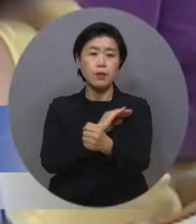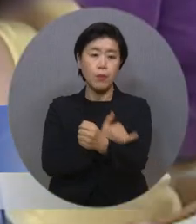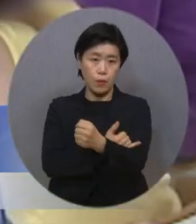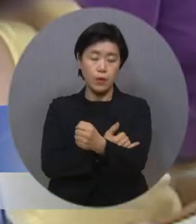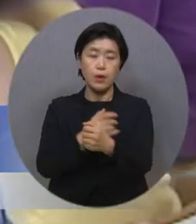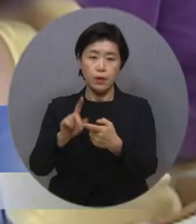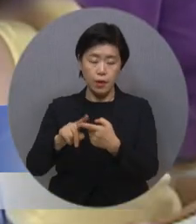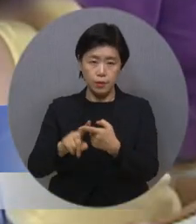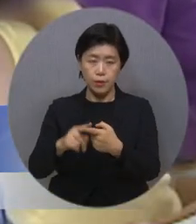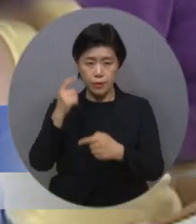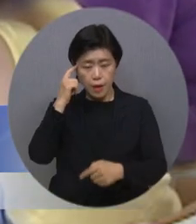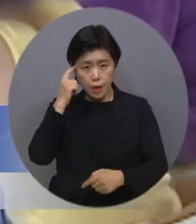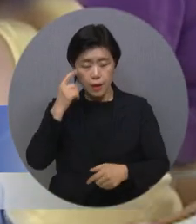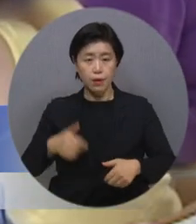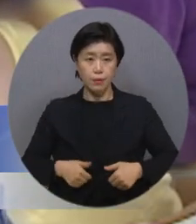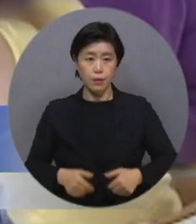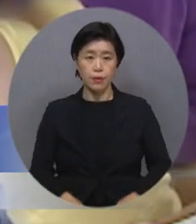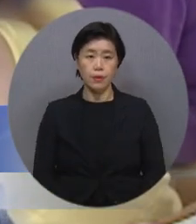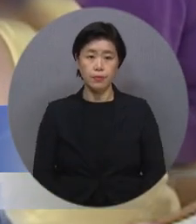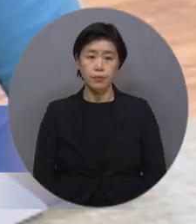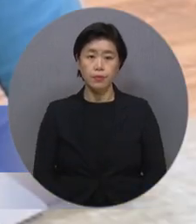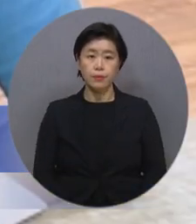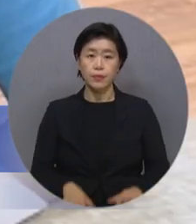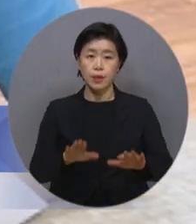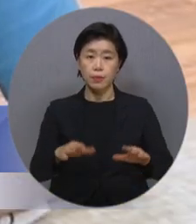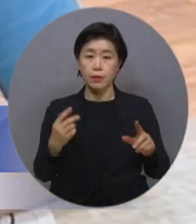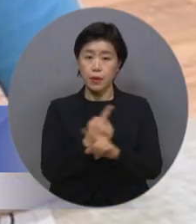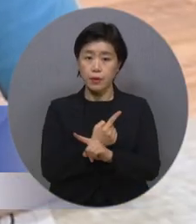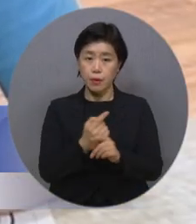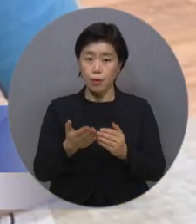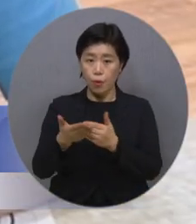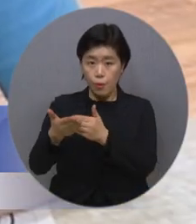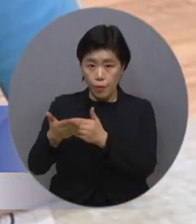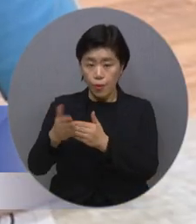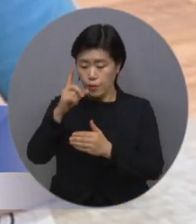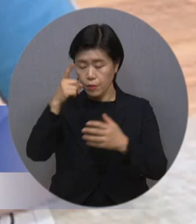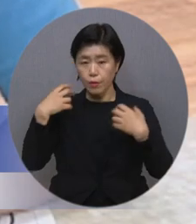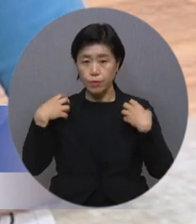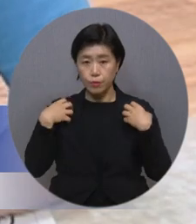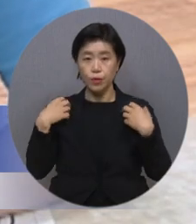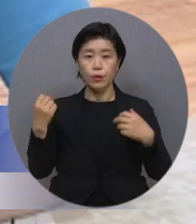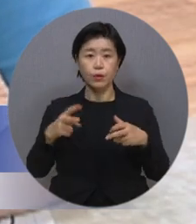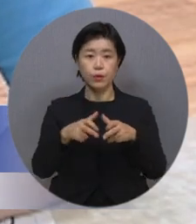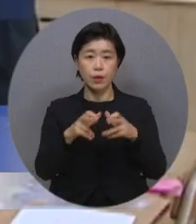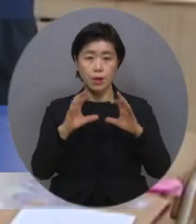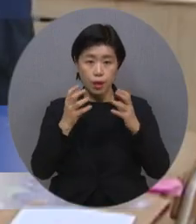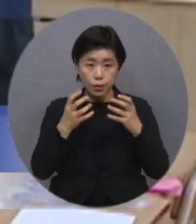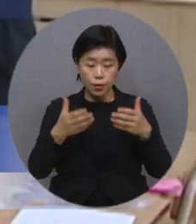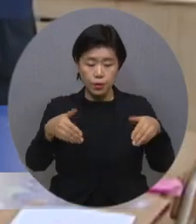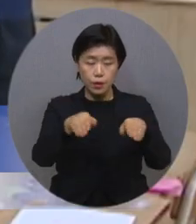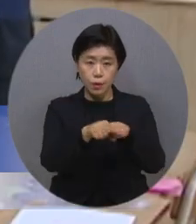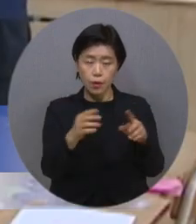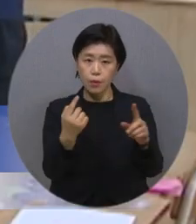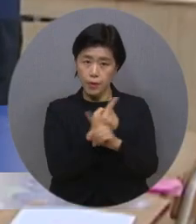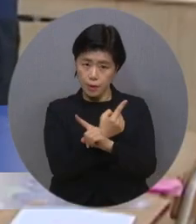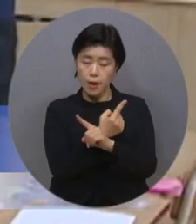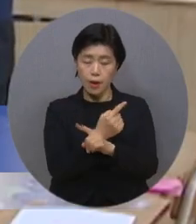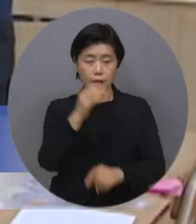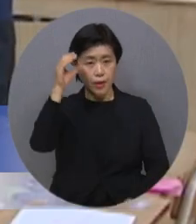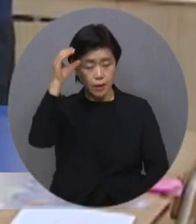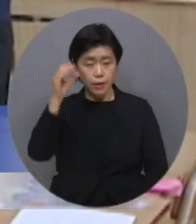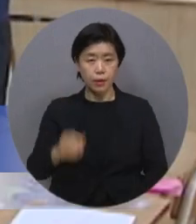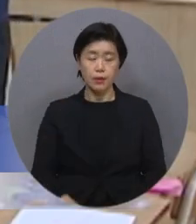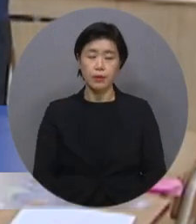또한 당연한 것입니다 인권의 근본 개선 권고가 정부나 장애아동 복지시설에 변화를 줄 수 있기를